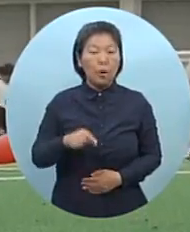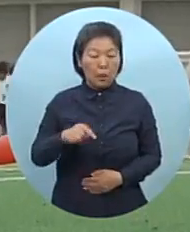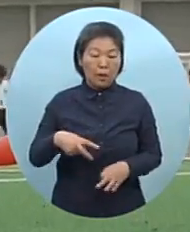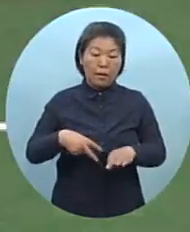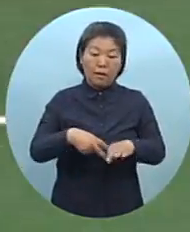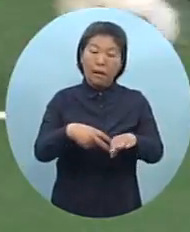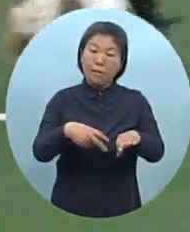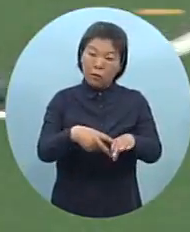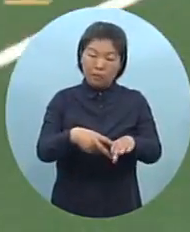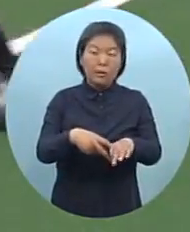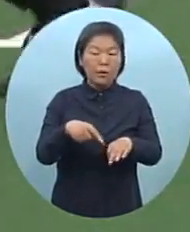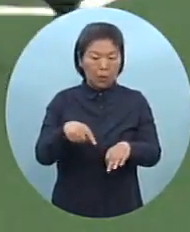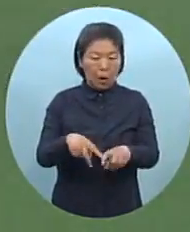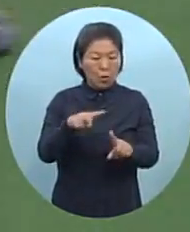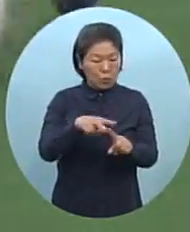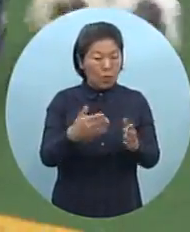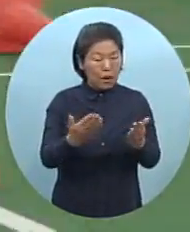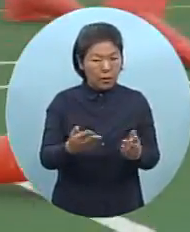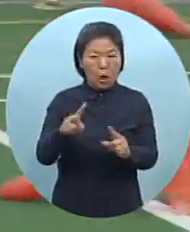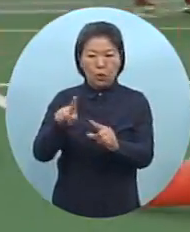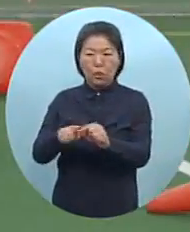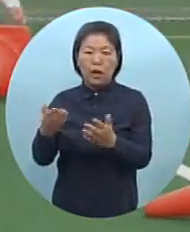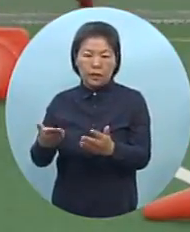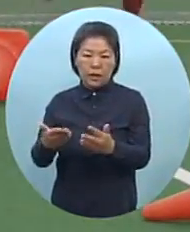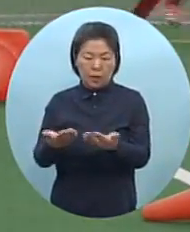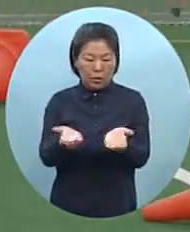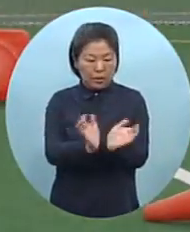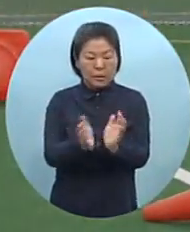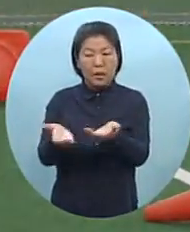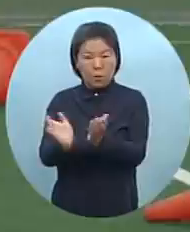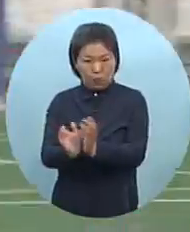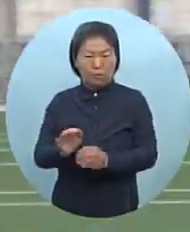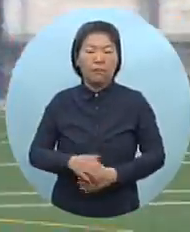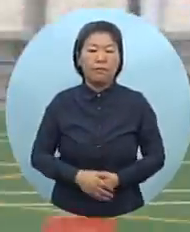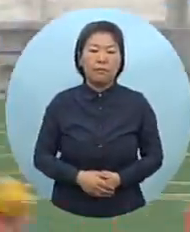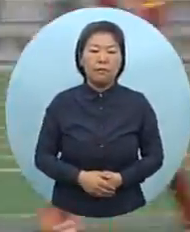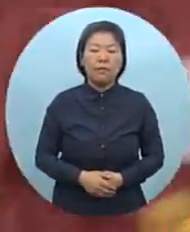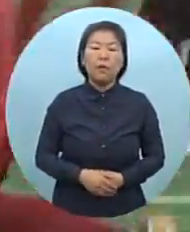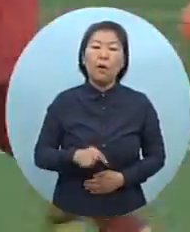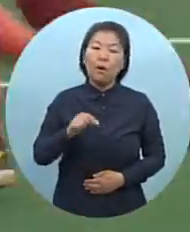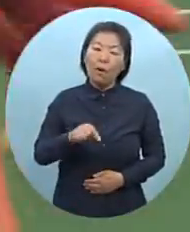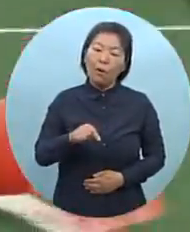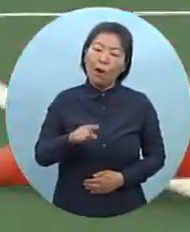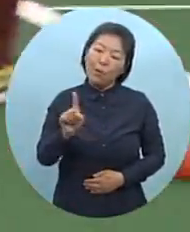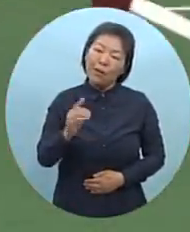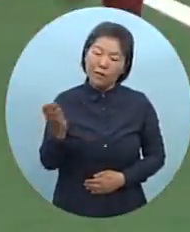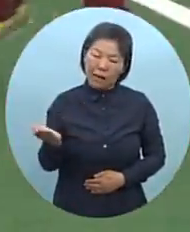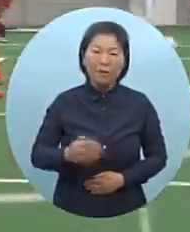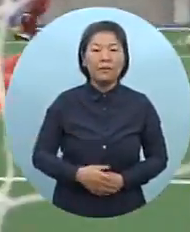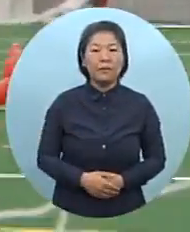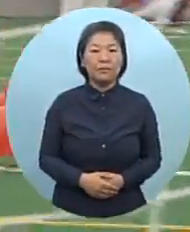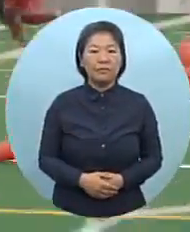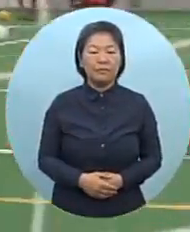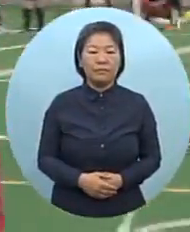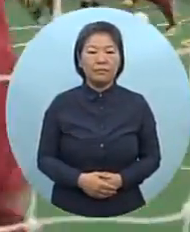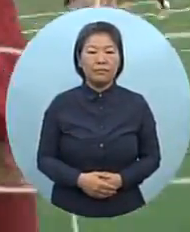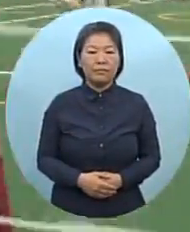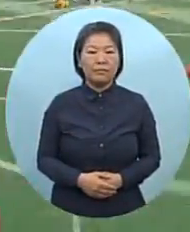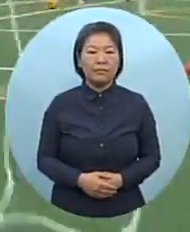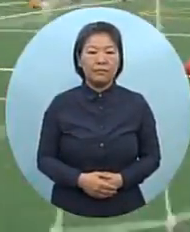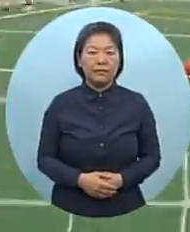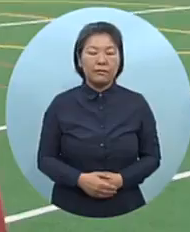練習していたのは小学生と中学生のサッカーチームいきグリーンベースはどうですか